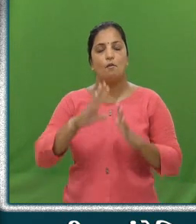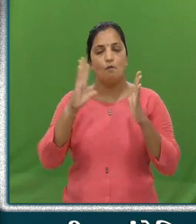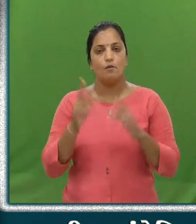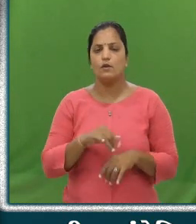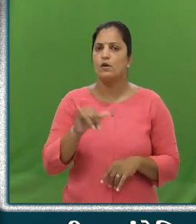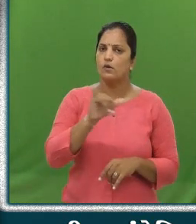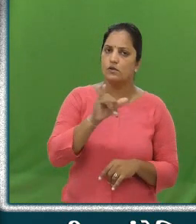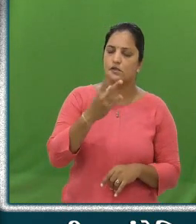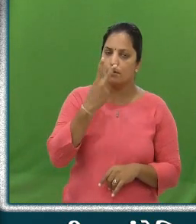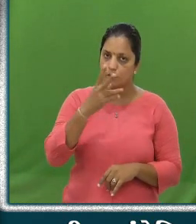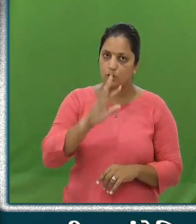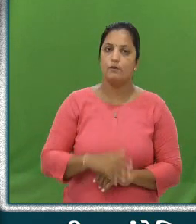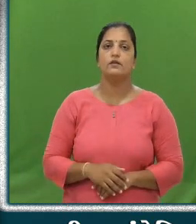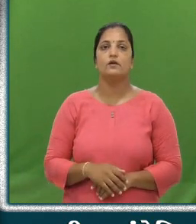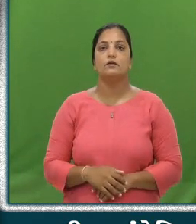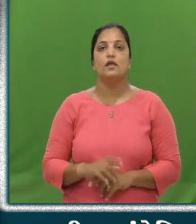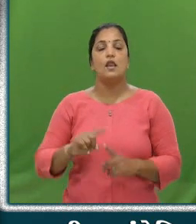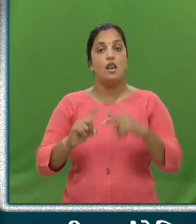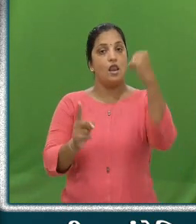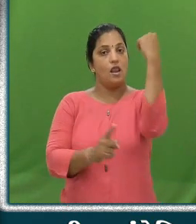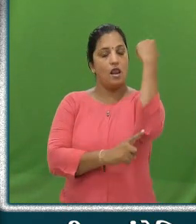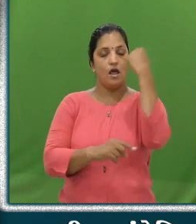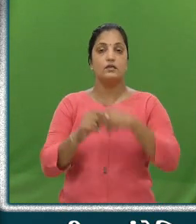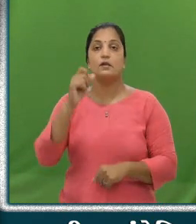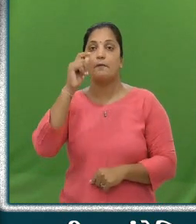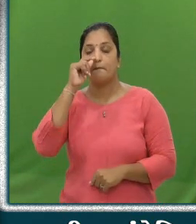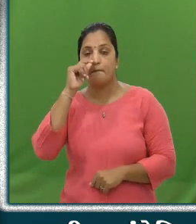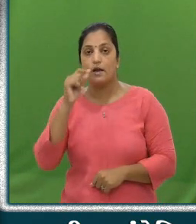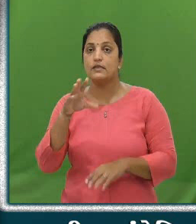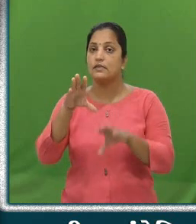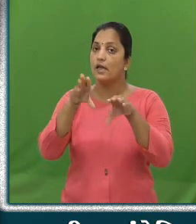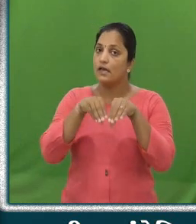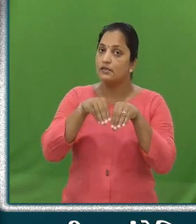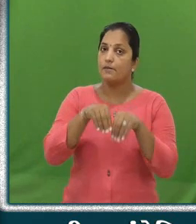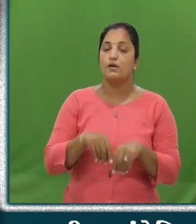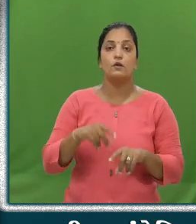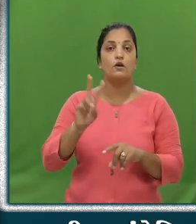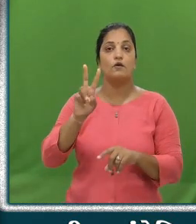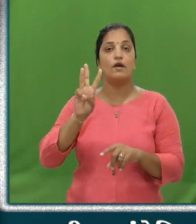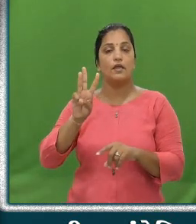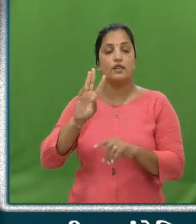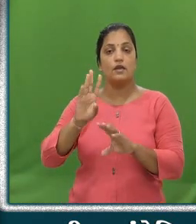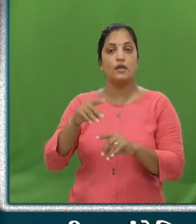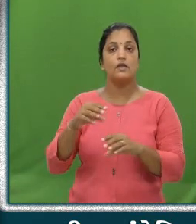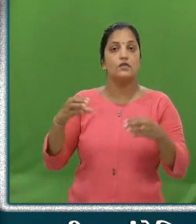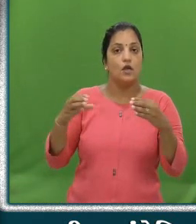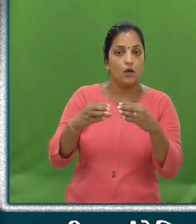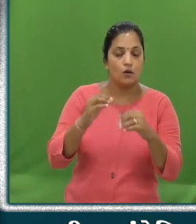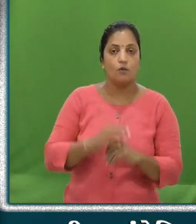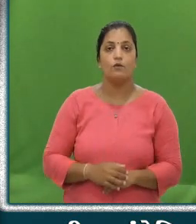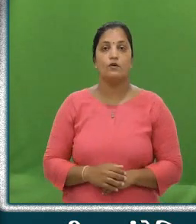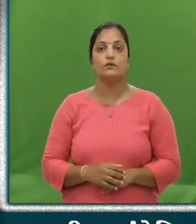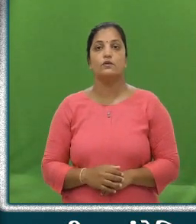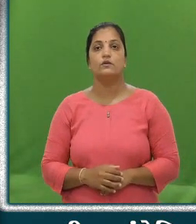એક સરખા જોવા મળતા હોય છે છેલ્લી ઘડીના સમાચારને જે આ રીતે 23મી જે જોડ રંગસૂત્ર હોય છે તે આ